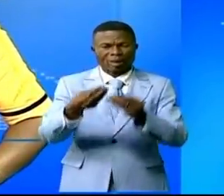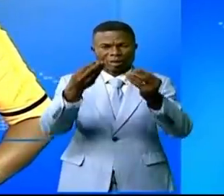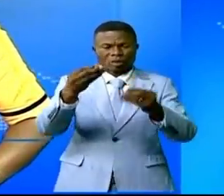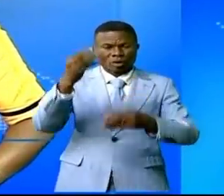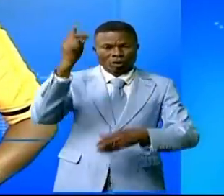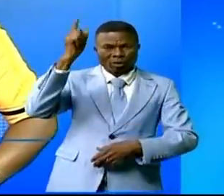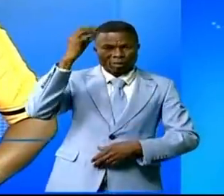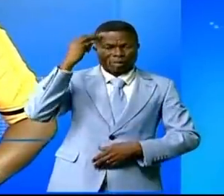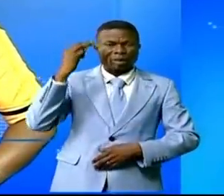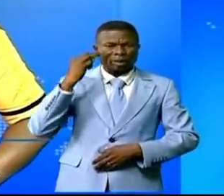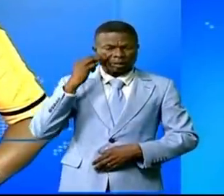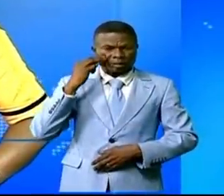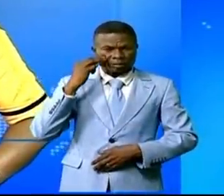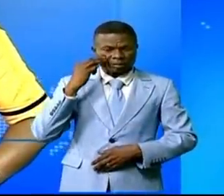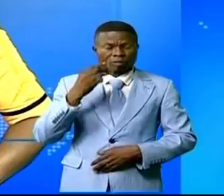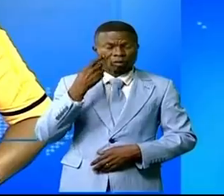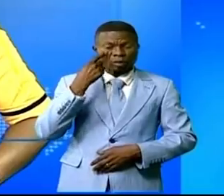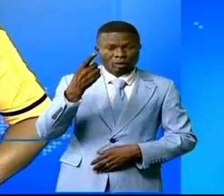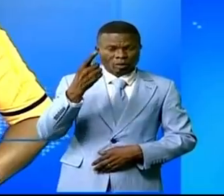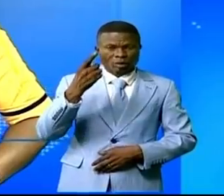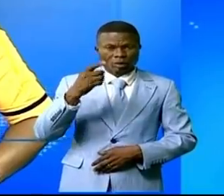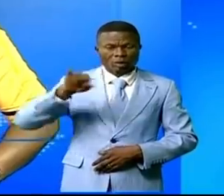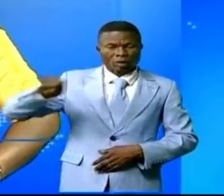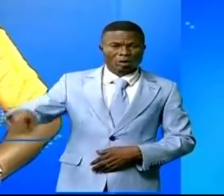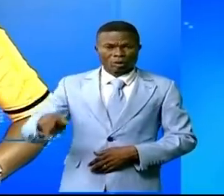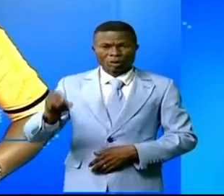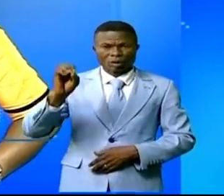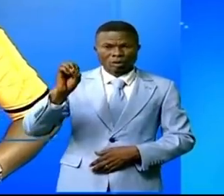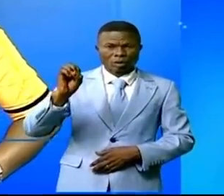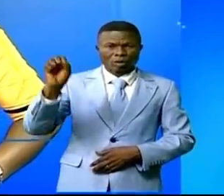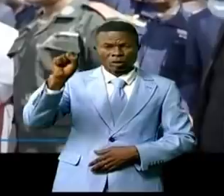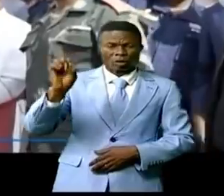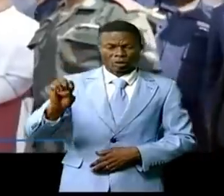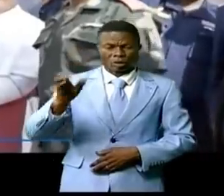Parmi eux, l'on note José Moufoula.